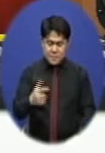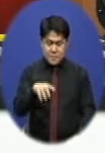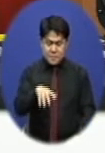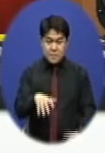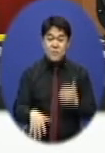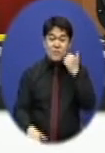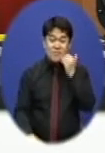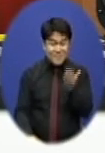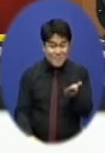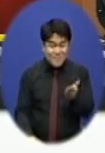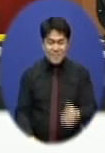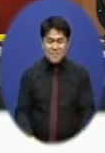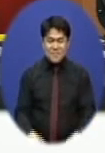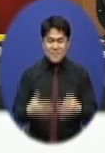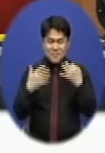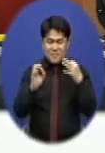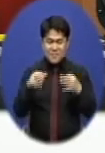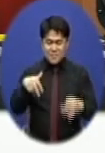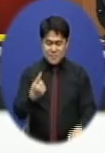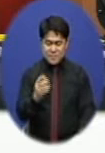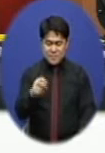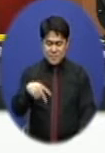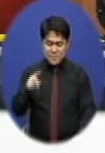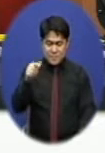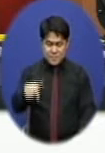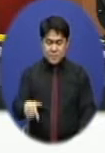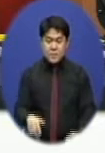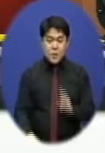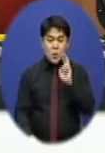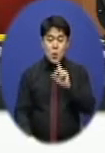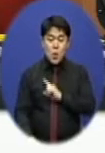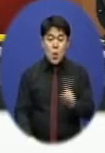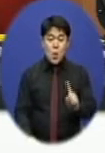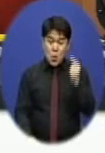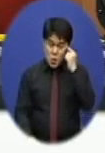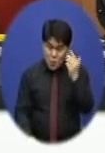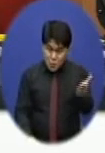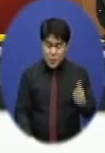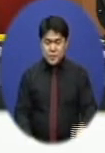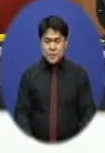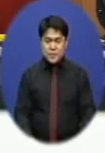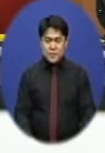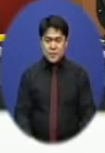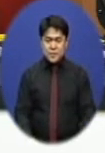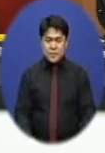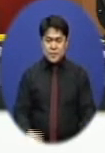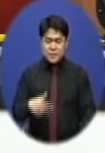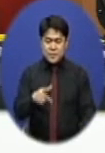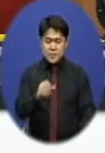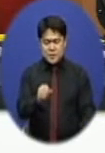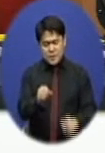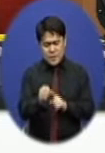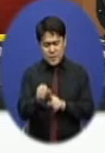합천에 예. 누구세요? 합천에 김용석입니다. 네, 예. 오늘 부르실 노래는요? 아, 고영준의 정의 약한